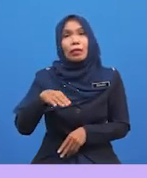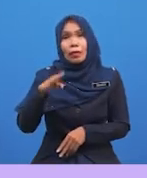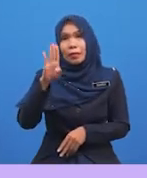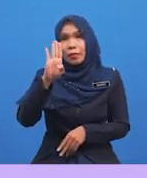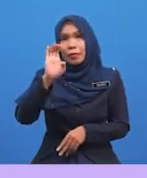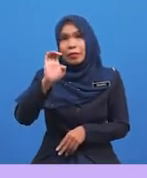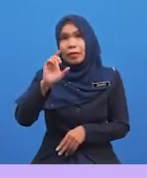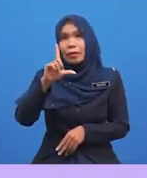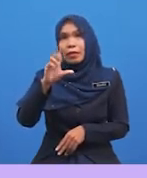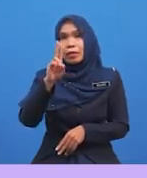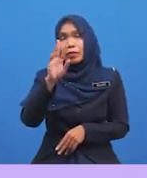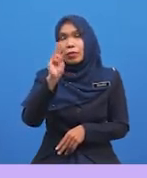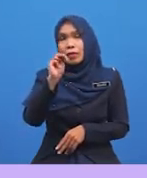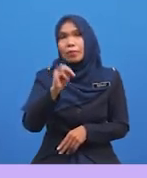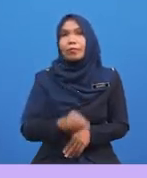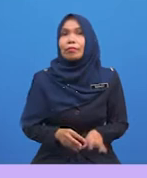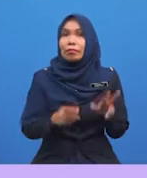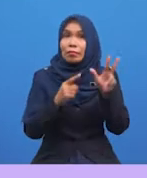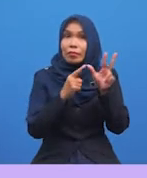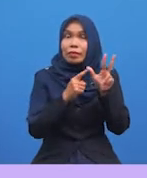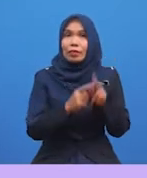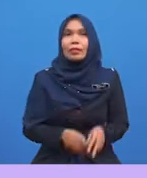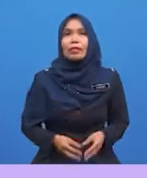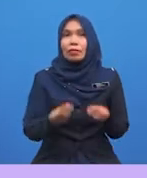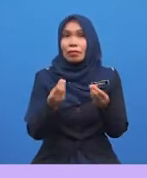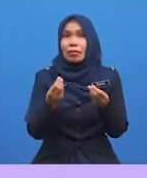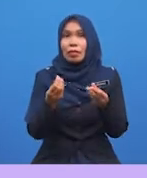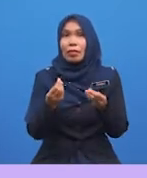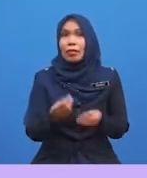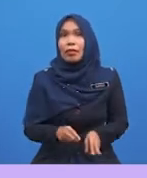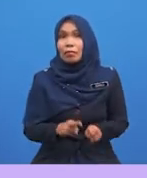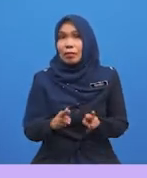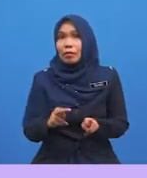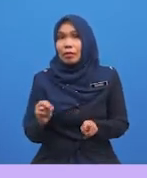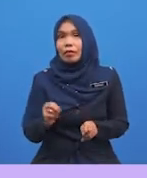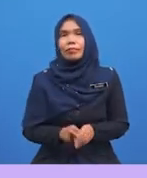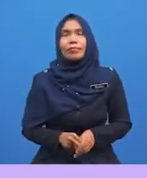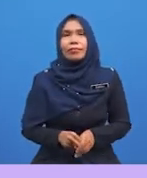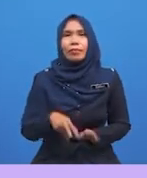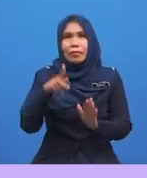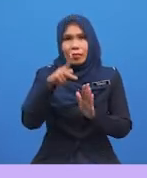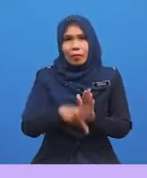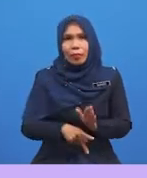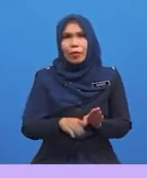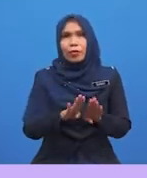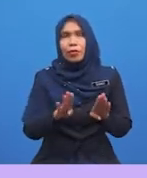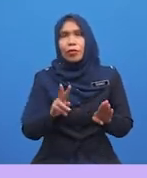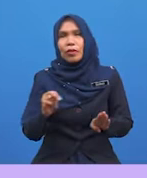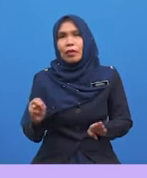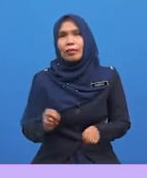lihat pula faktor tanah rancangan. Pembukaan kawasan pertanian melalui Rancangan